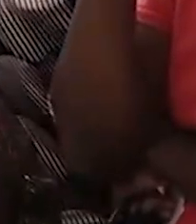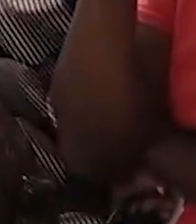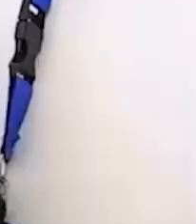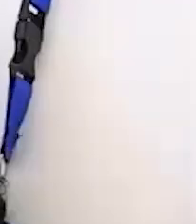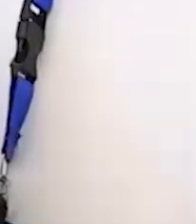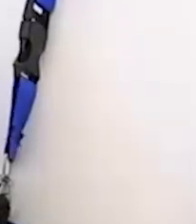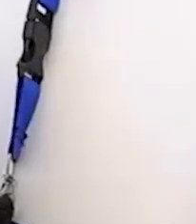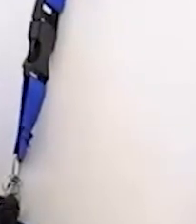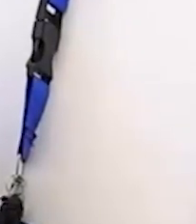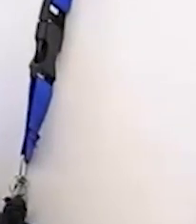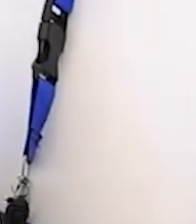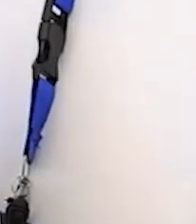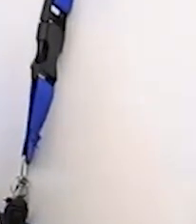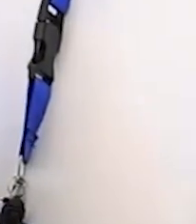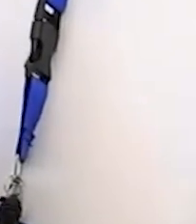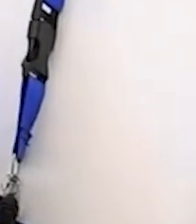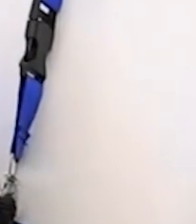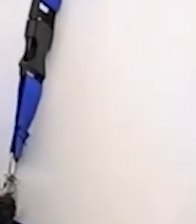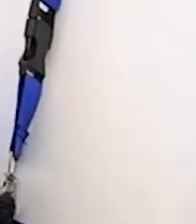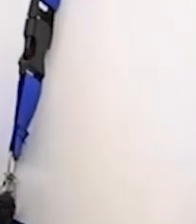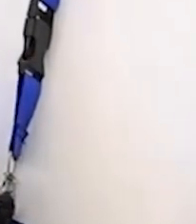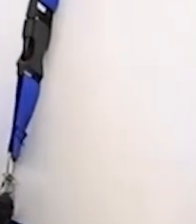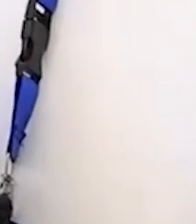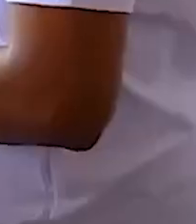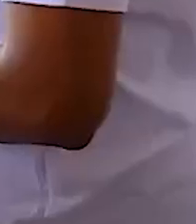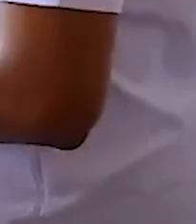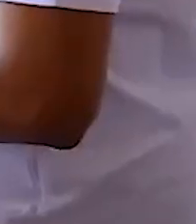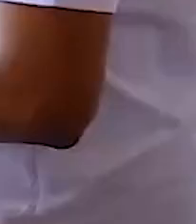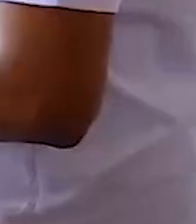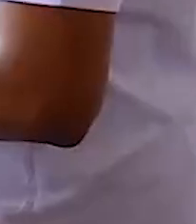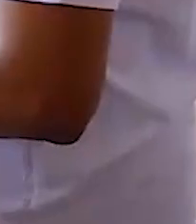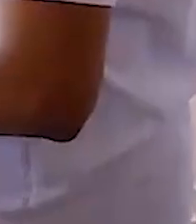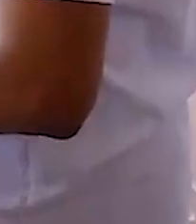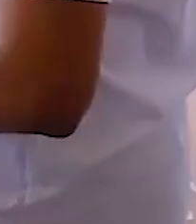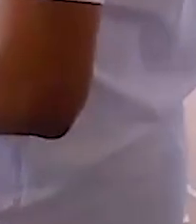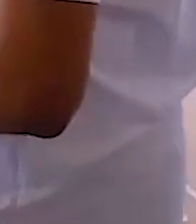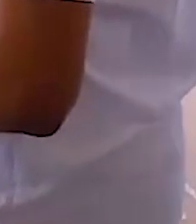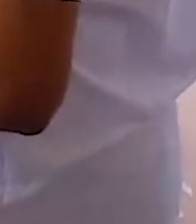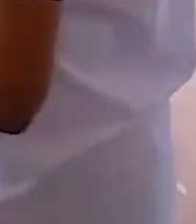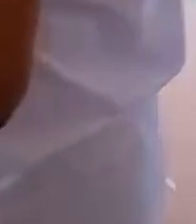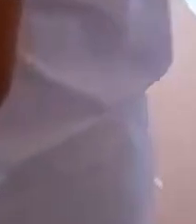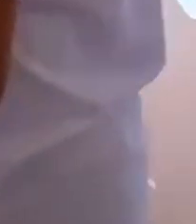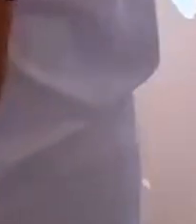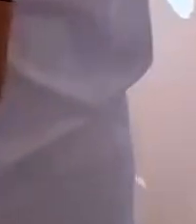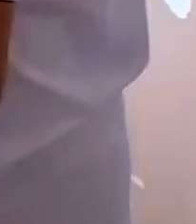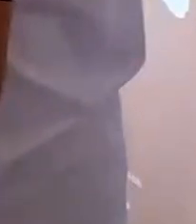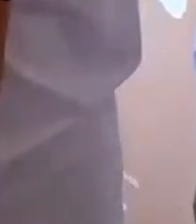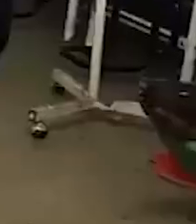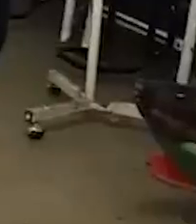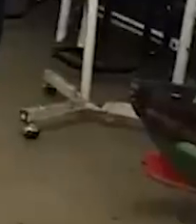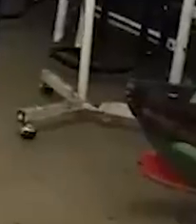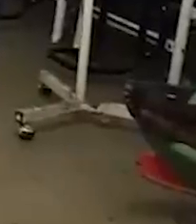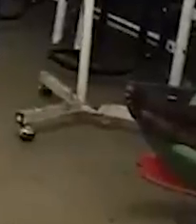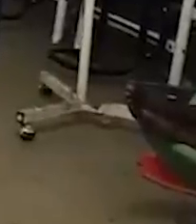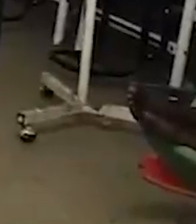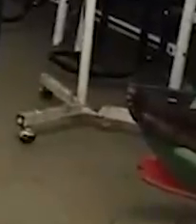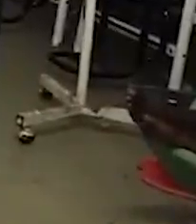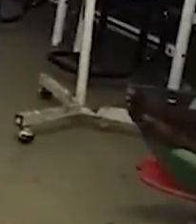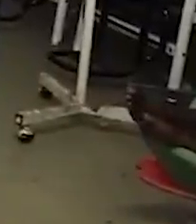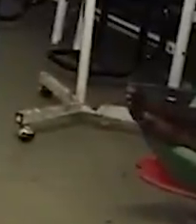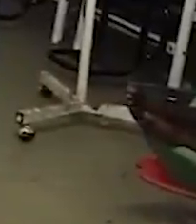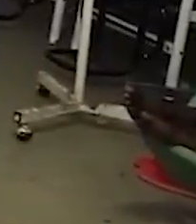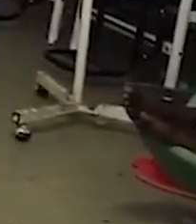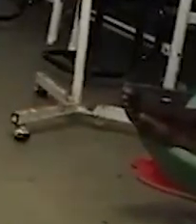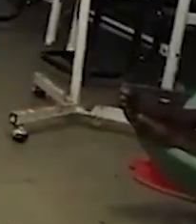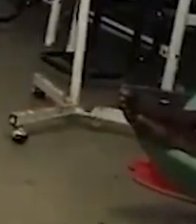rufaa ya Kisumu, ambapo nimeweza kutembelea maeneo mbalimbali ikiwemo eneo ambapo kina mama wanaweza kujifungua, maeneo ya